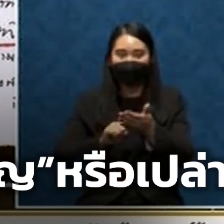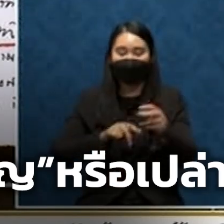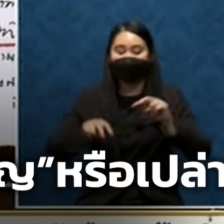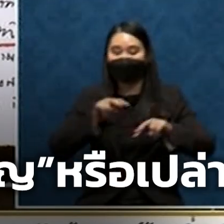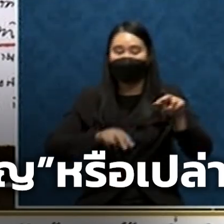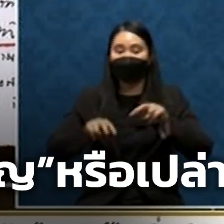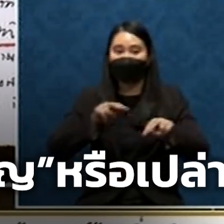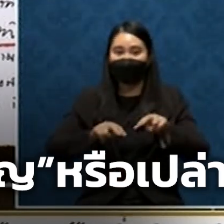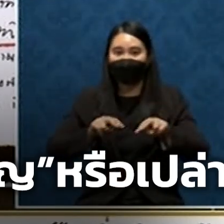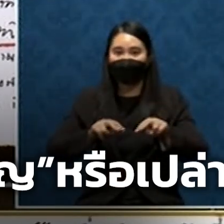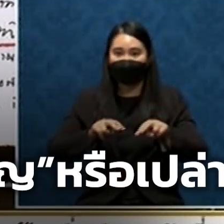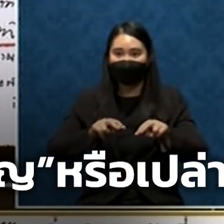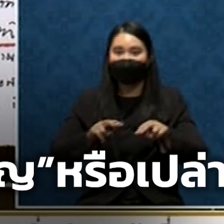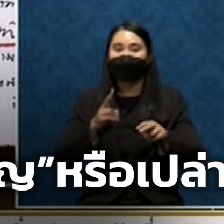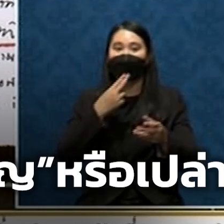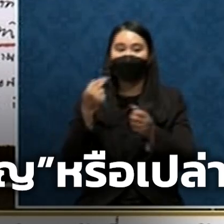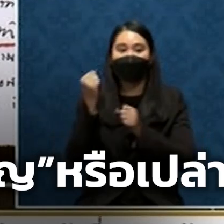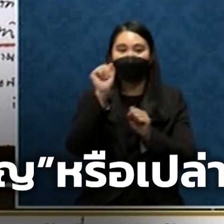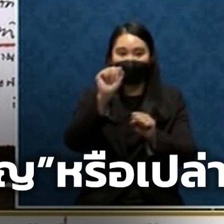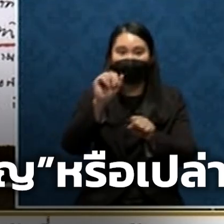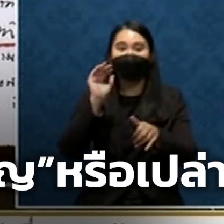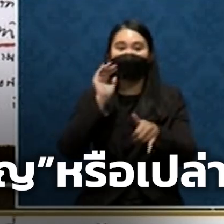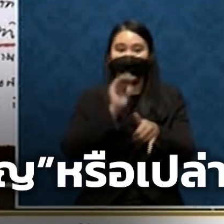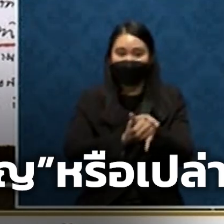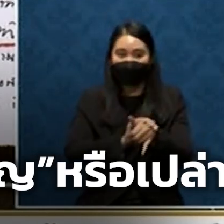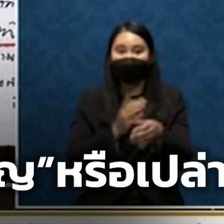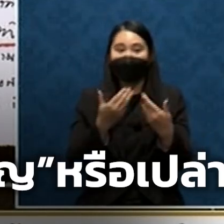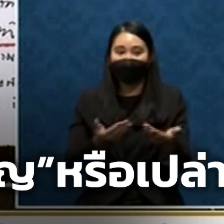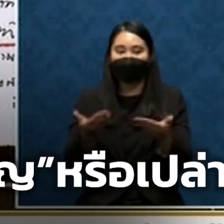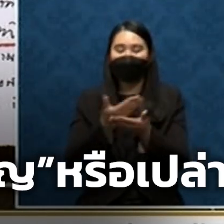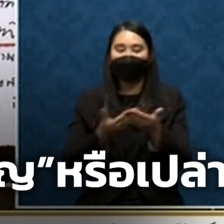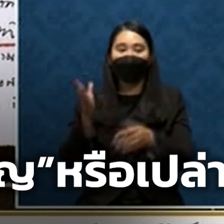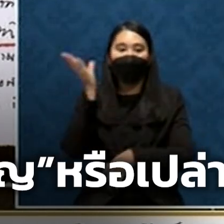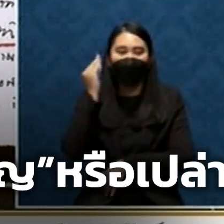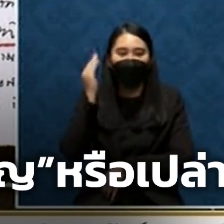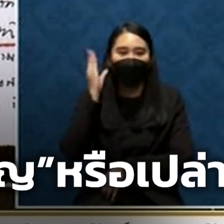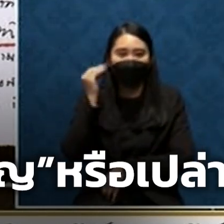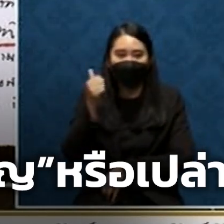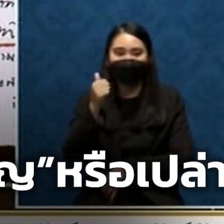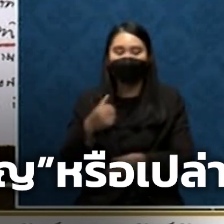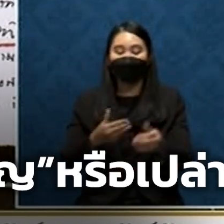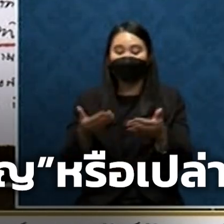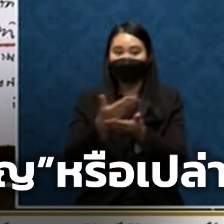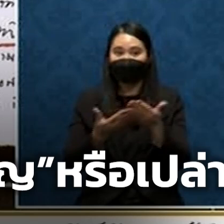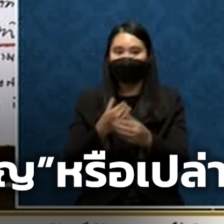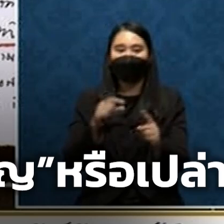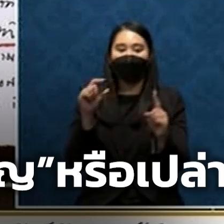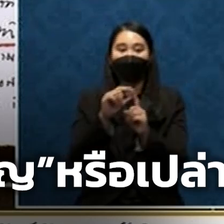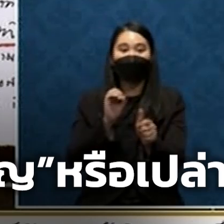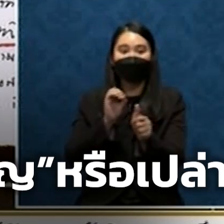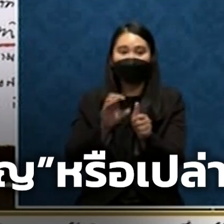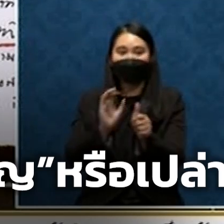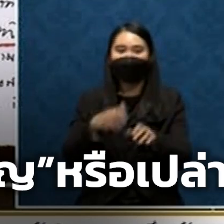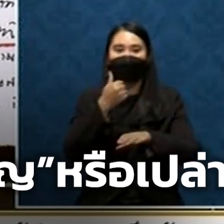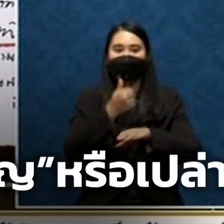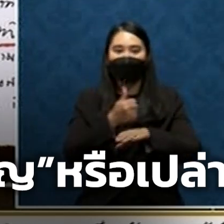ได้ออกหมายจับตามขอเมื่อพิจารณาฟังให้ดีนะครับเมื่อพิจารณาคำแนะนำอธิบดี